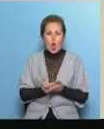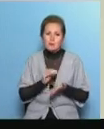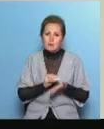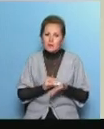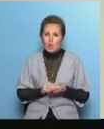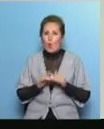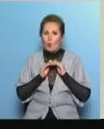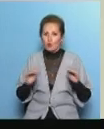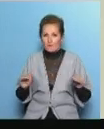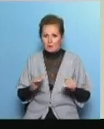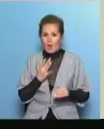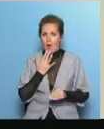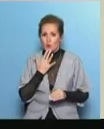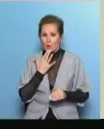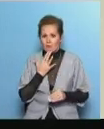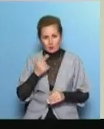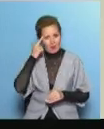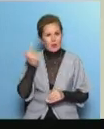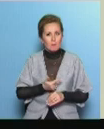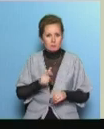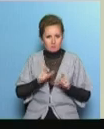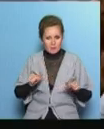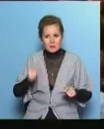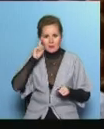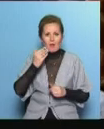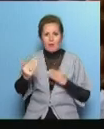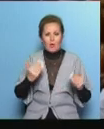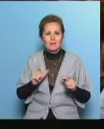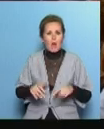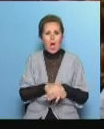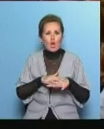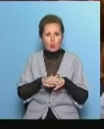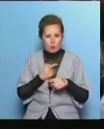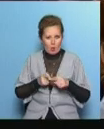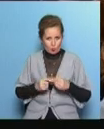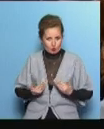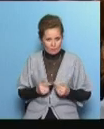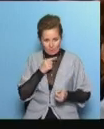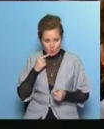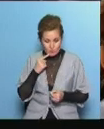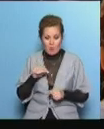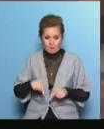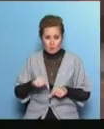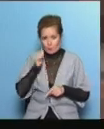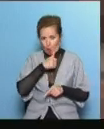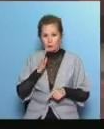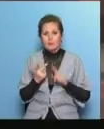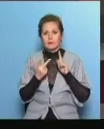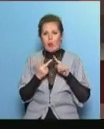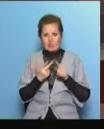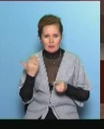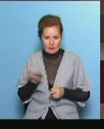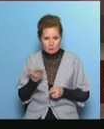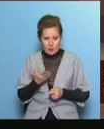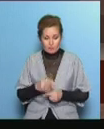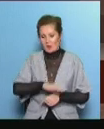грамотности населения и их знаний о народах, которые проживают в России. 2 ноября состоится уже третий такой диктант. Всего будет